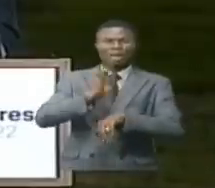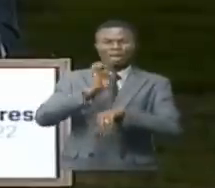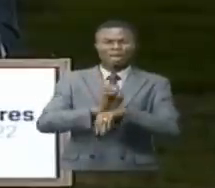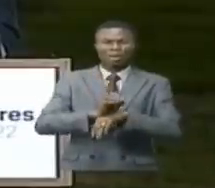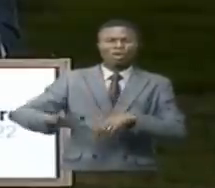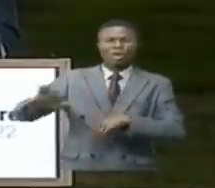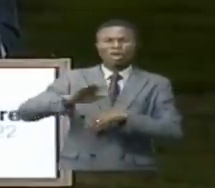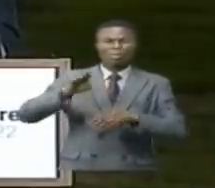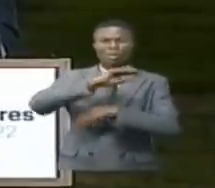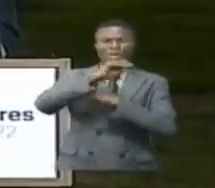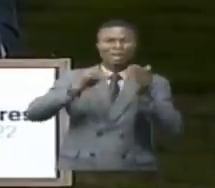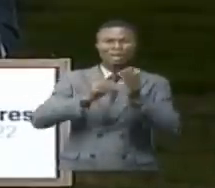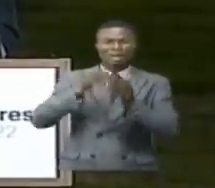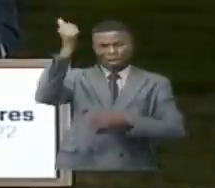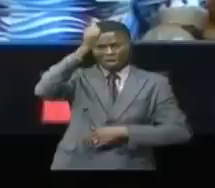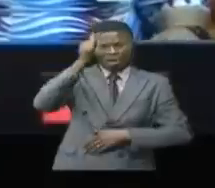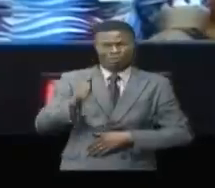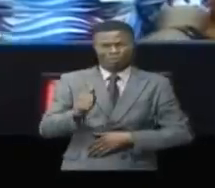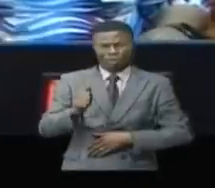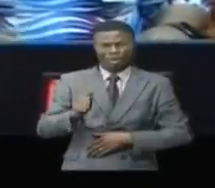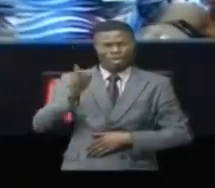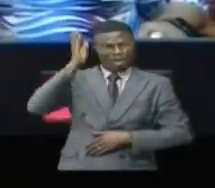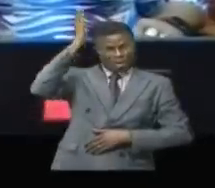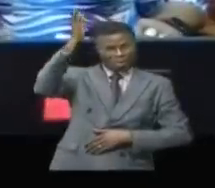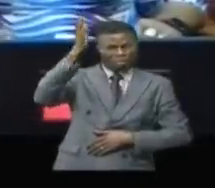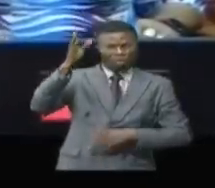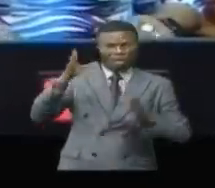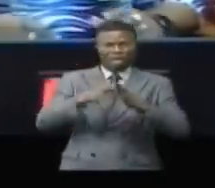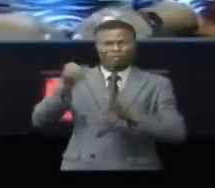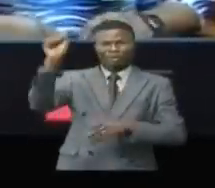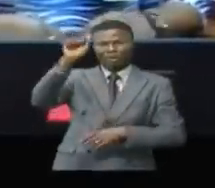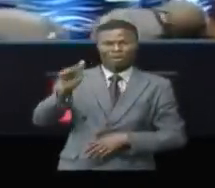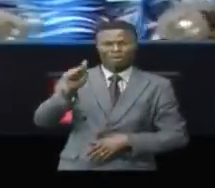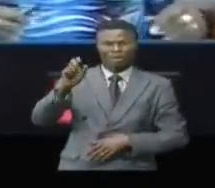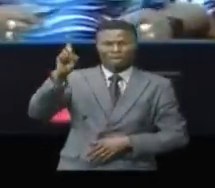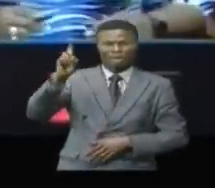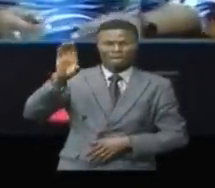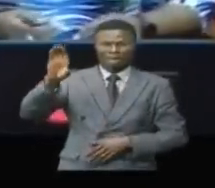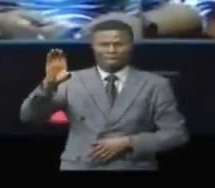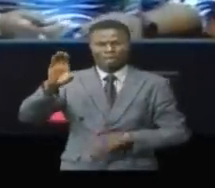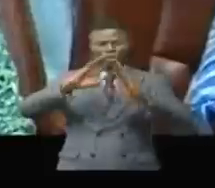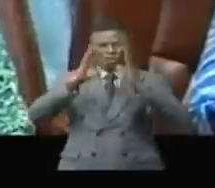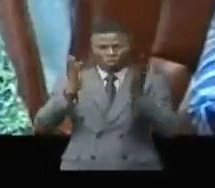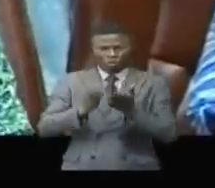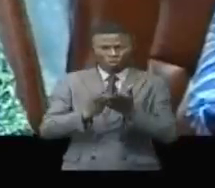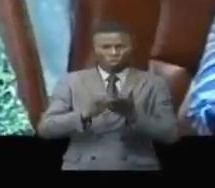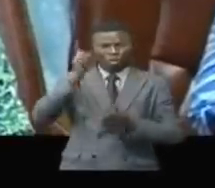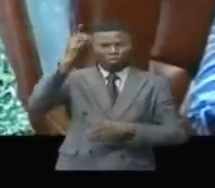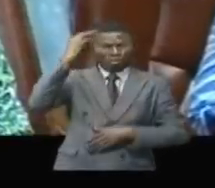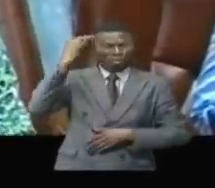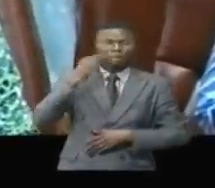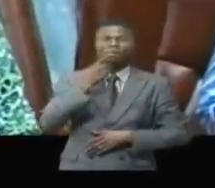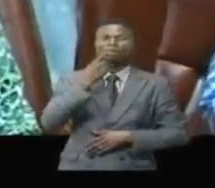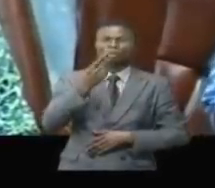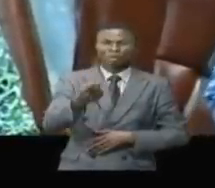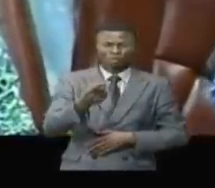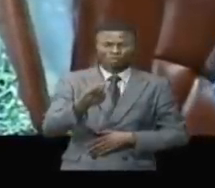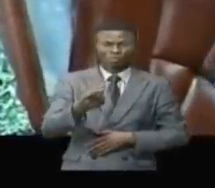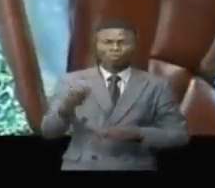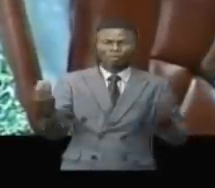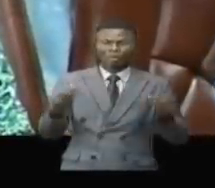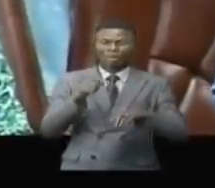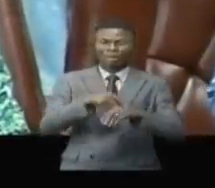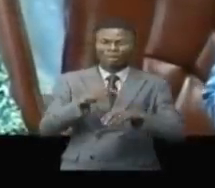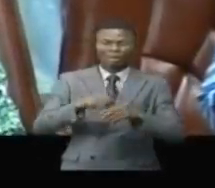centrale et celle qui viendra avec la SADC. Tout cela a insisté le Premier ministre. C'est pas au moment où